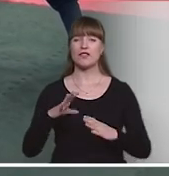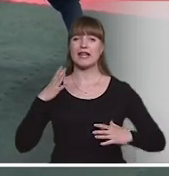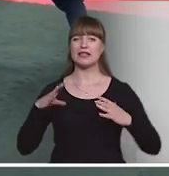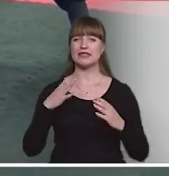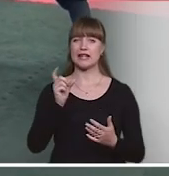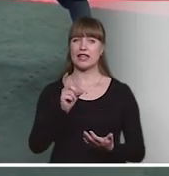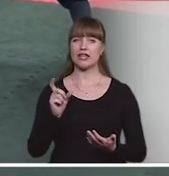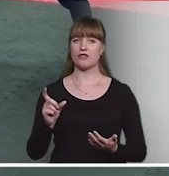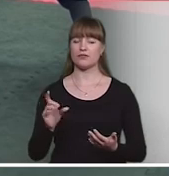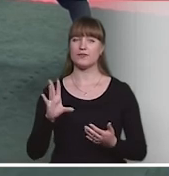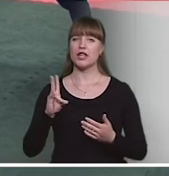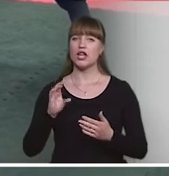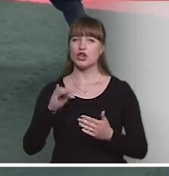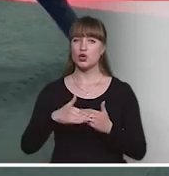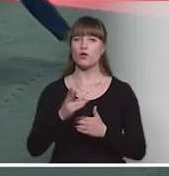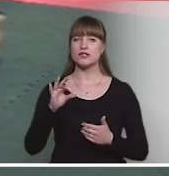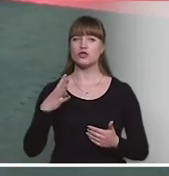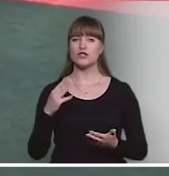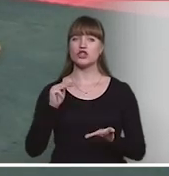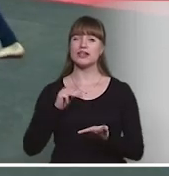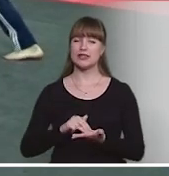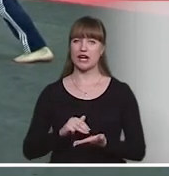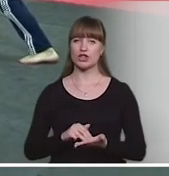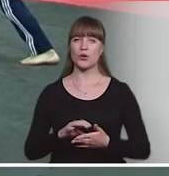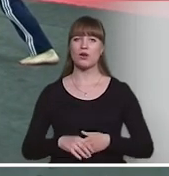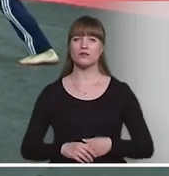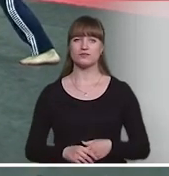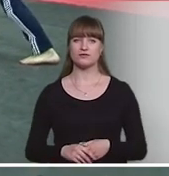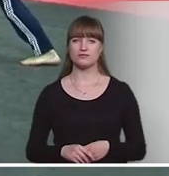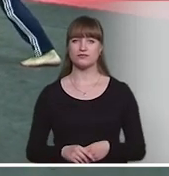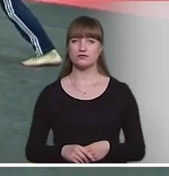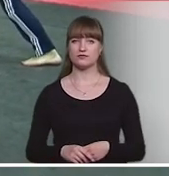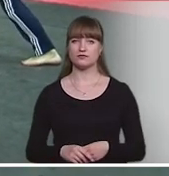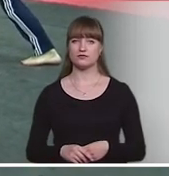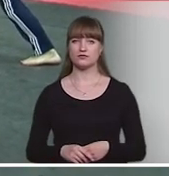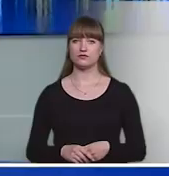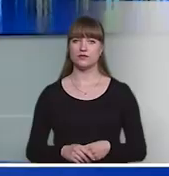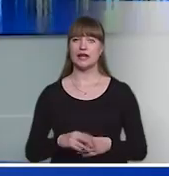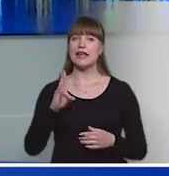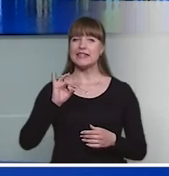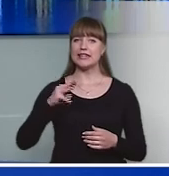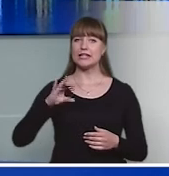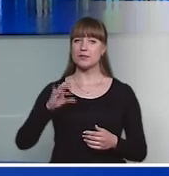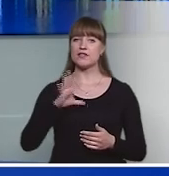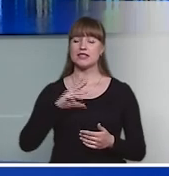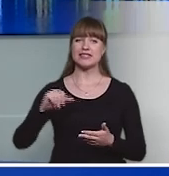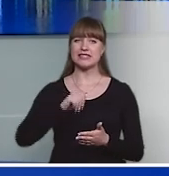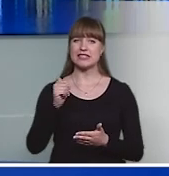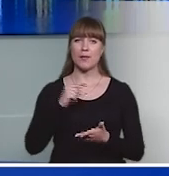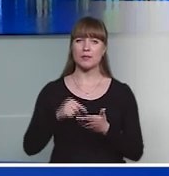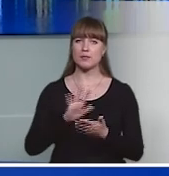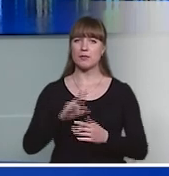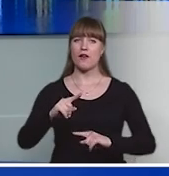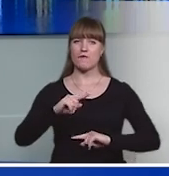хватает тренеров. Екатерина Лободина, Юрий Бабенко, Дон-24, Таганрог. Никита Медведев стал